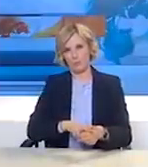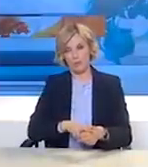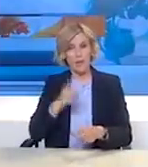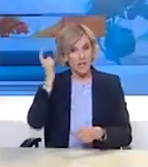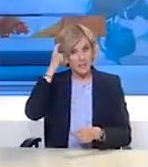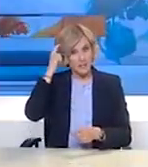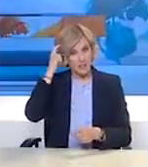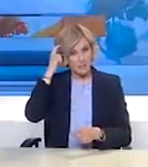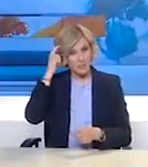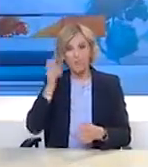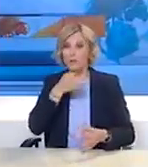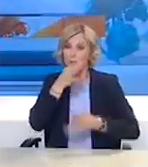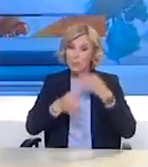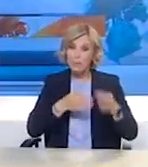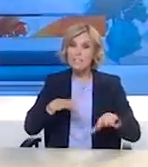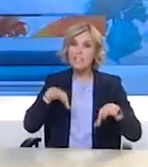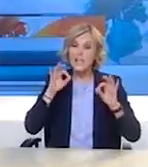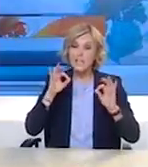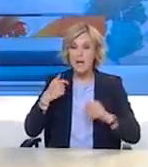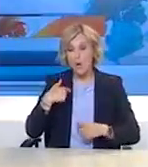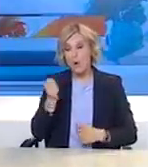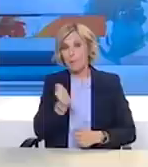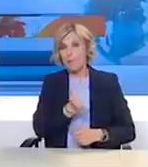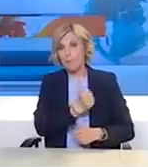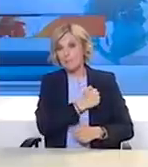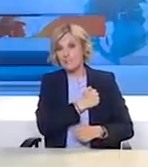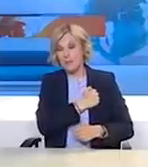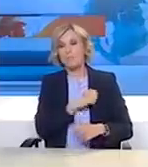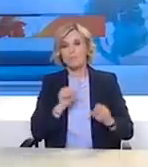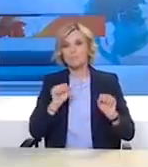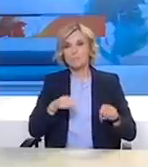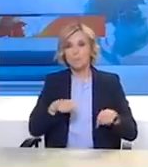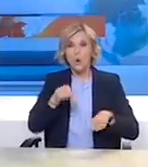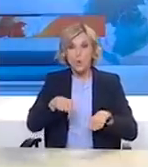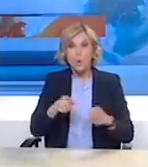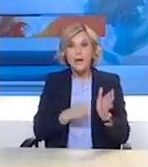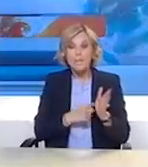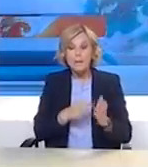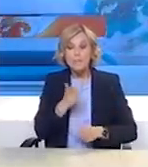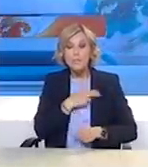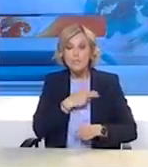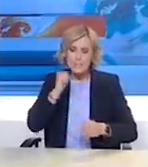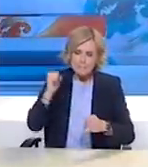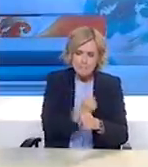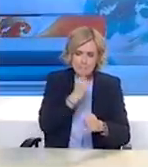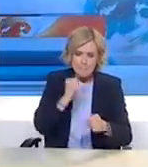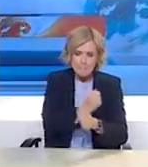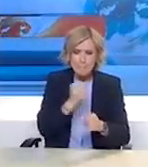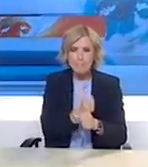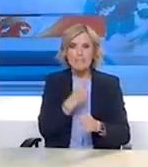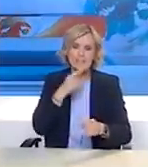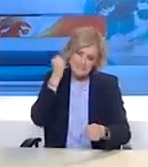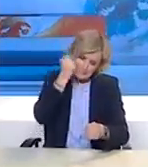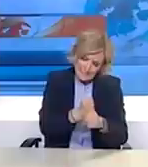καταλάβετε αυτό στο εισαγωγικό μου σημείο. Θεωρώ λοιπόν ότι ναι, αν τώρα δεν συμπεριφερθούμε σωστά, αν τώρα καταργήσουμε τα